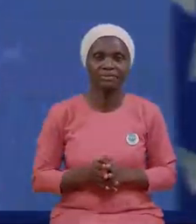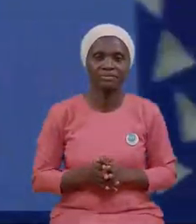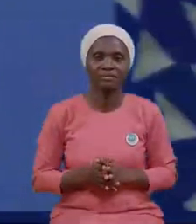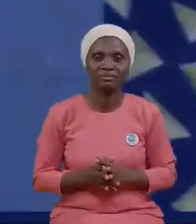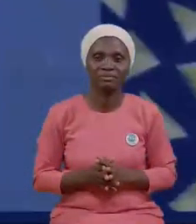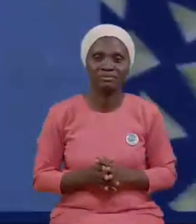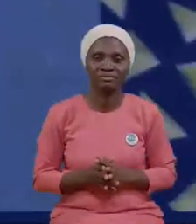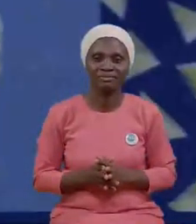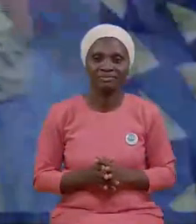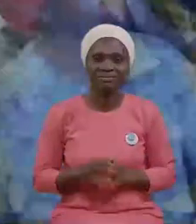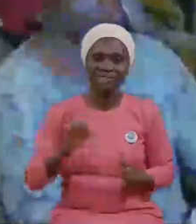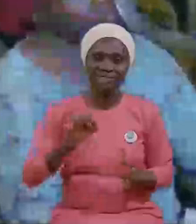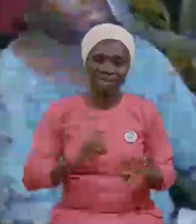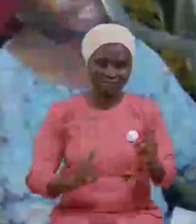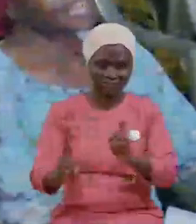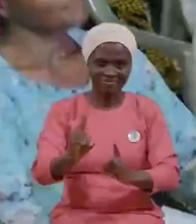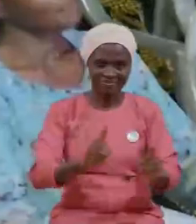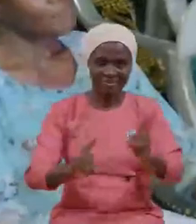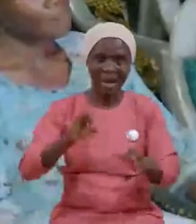J'accueille la paix dans mon cœur.